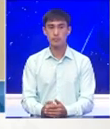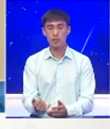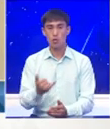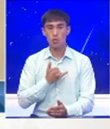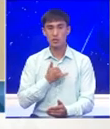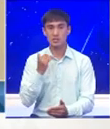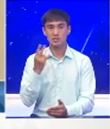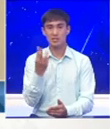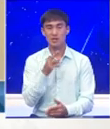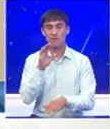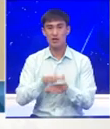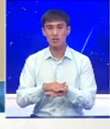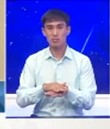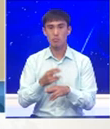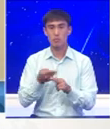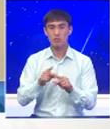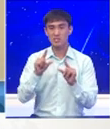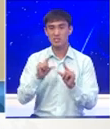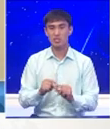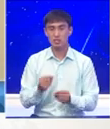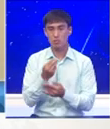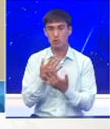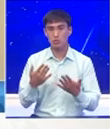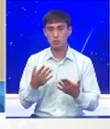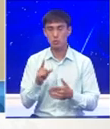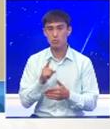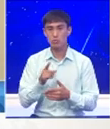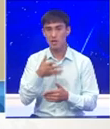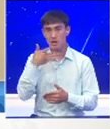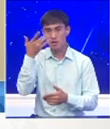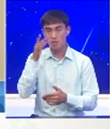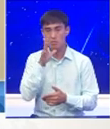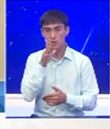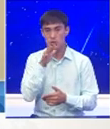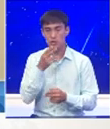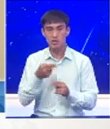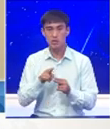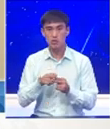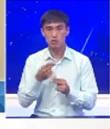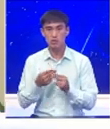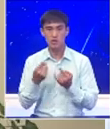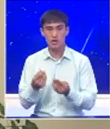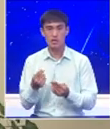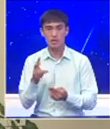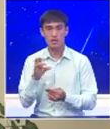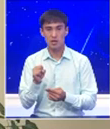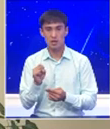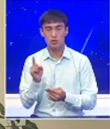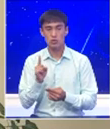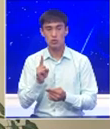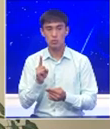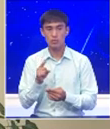есть по поводу снижения продукции, потому что летний период, это очень влияет на то,